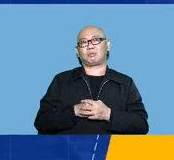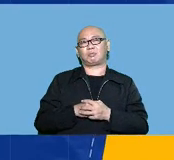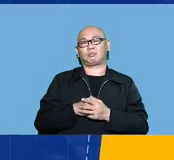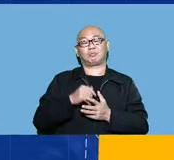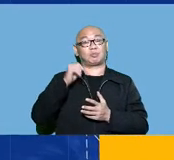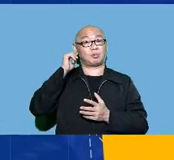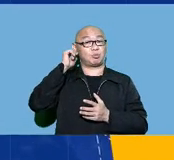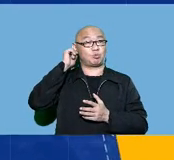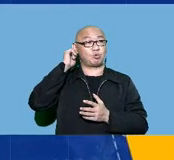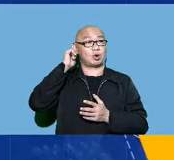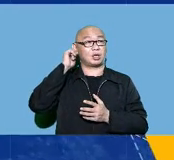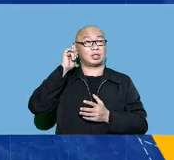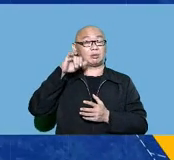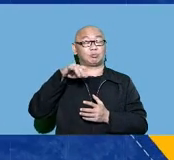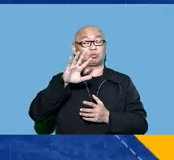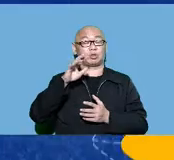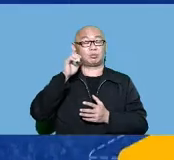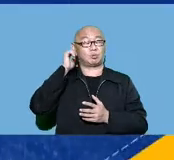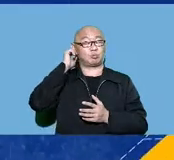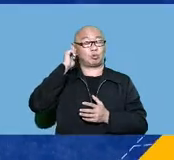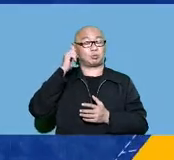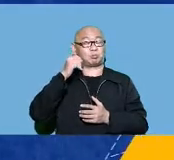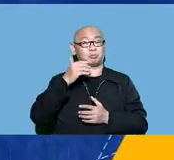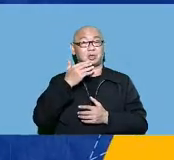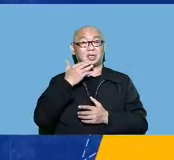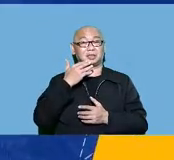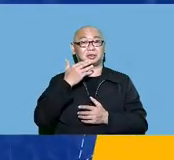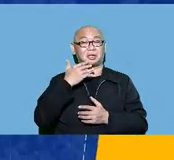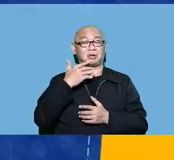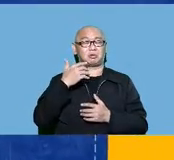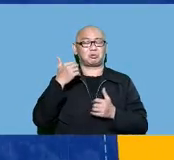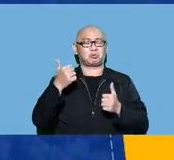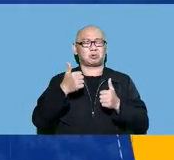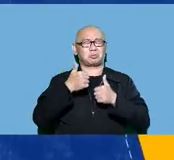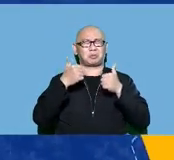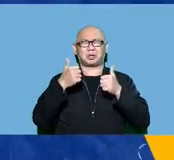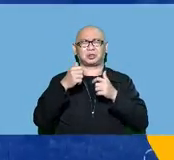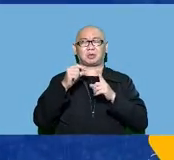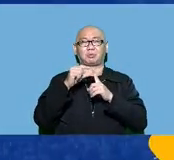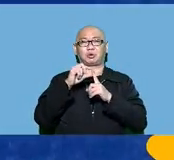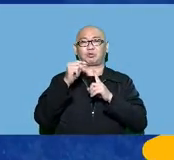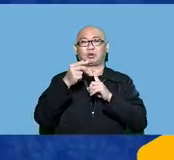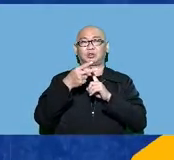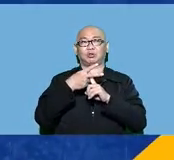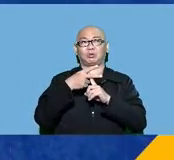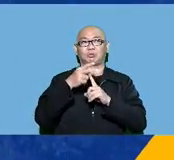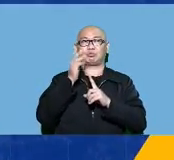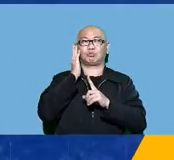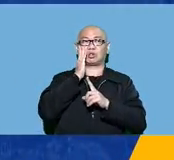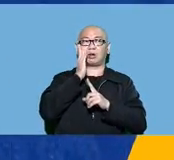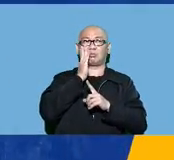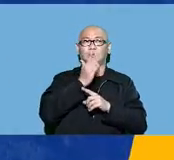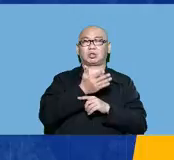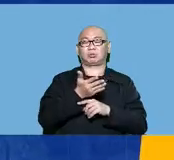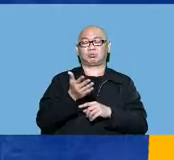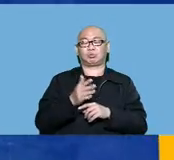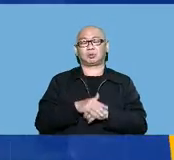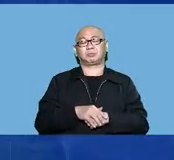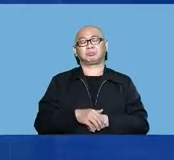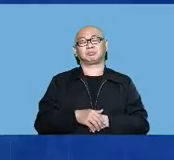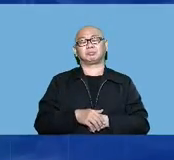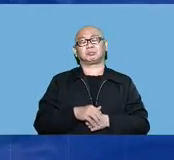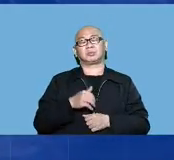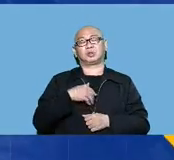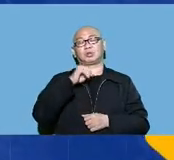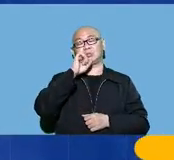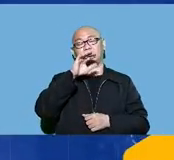yang bukan perempuan biasa, sehingga luar biasa profesornya, muda-muda sekali. Kemudian saya